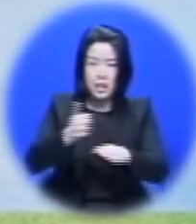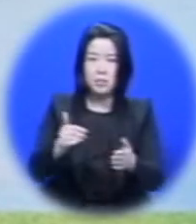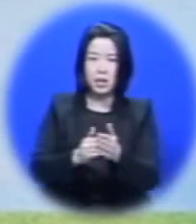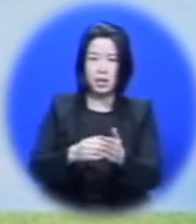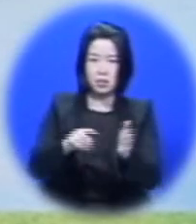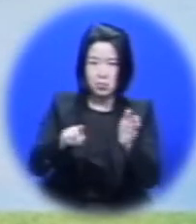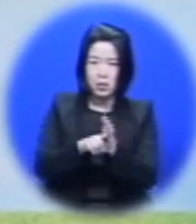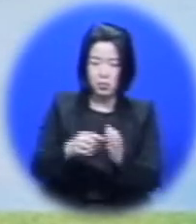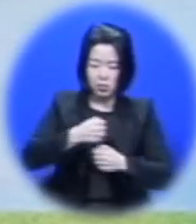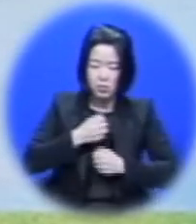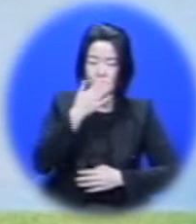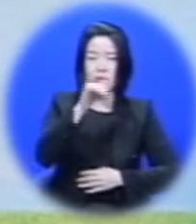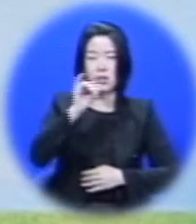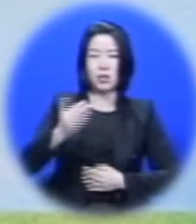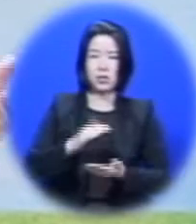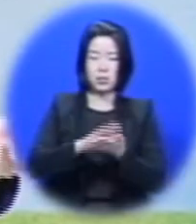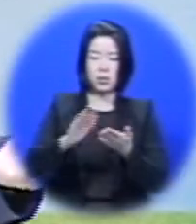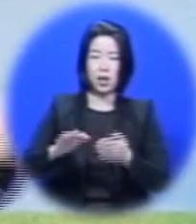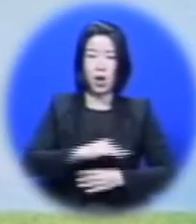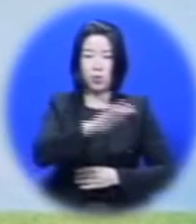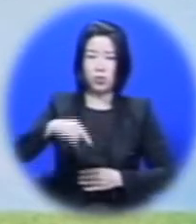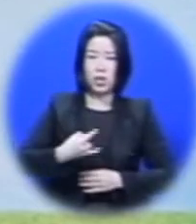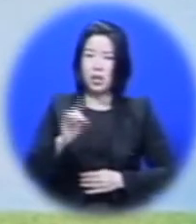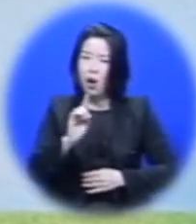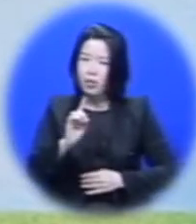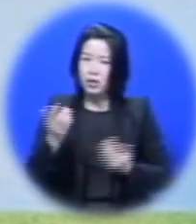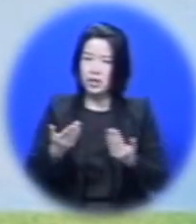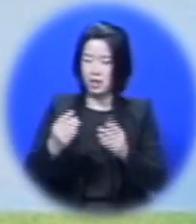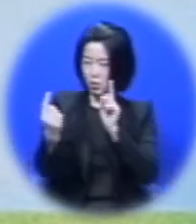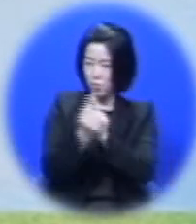합니다. 우리에게 어떤 일이 닥칠지 모릅니다.